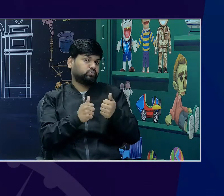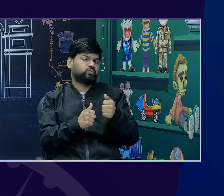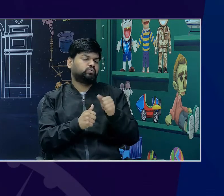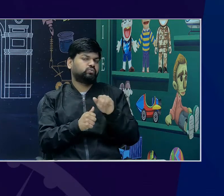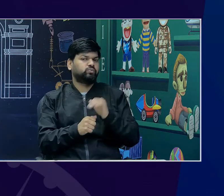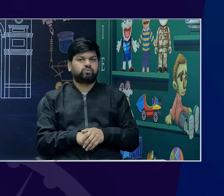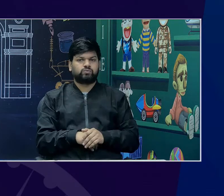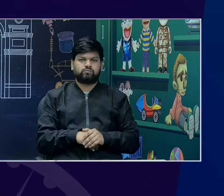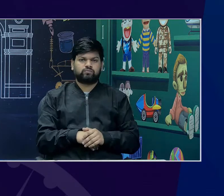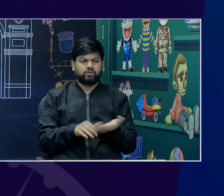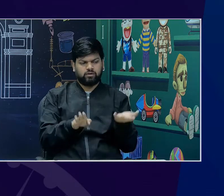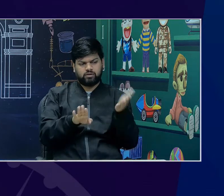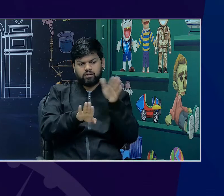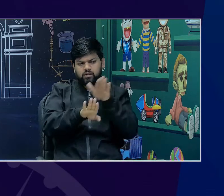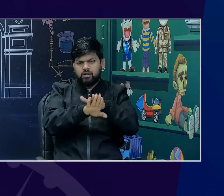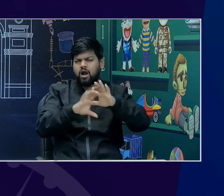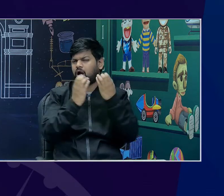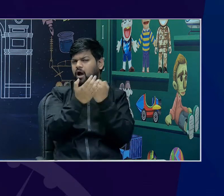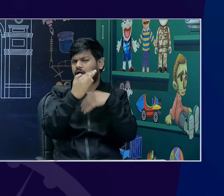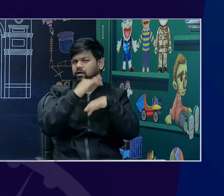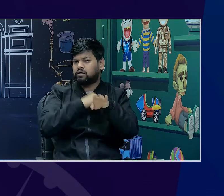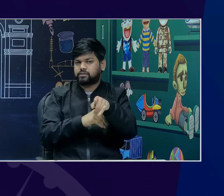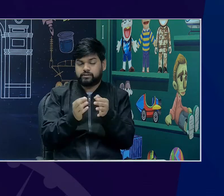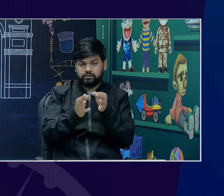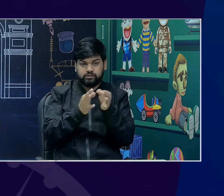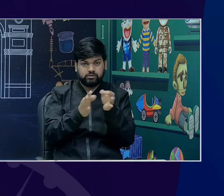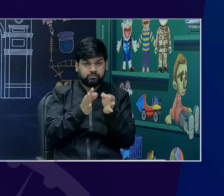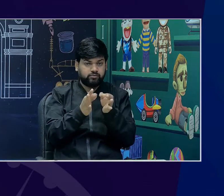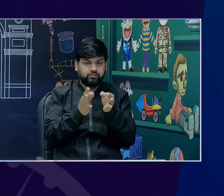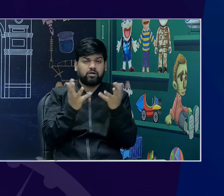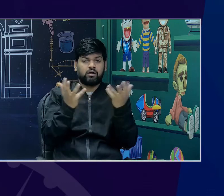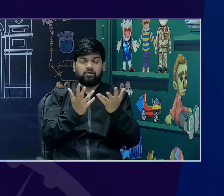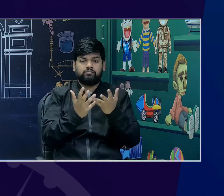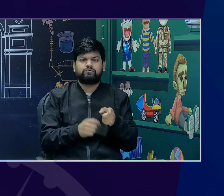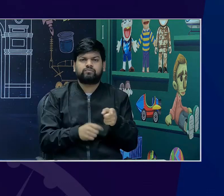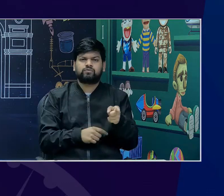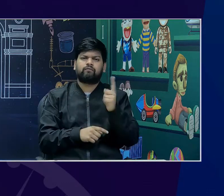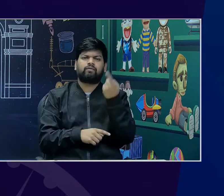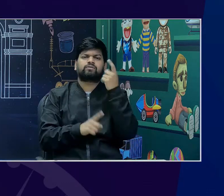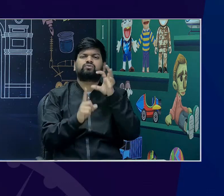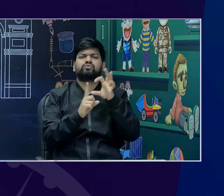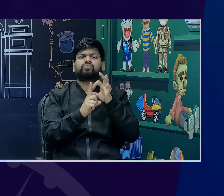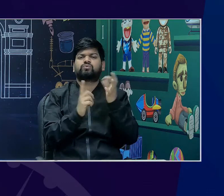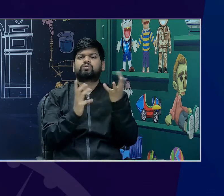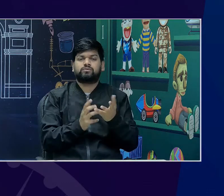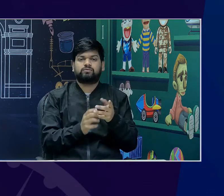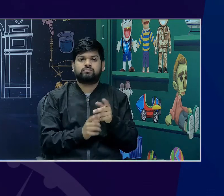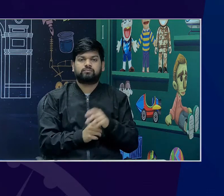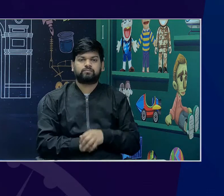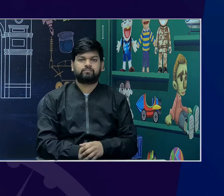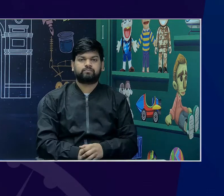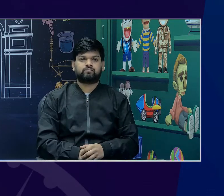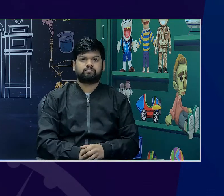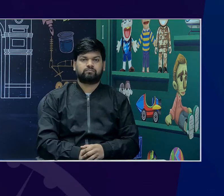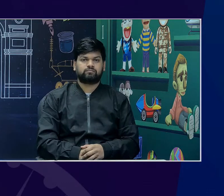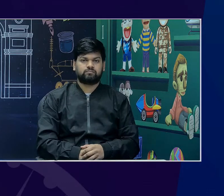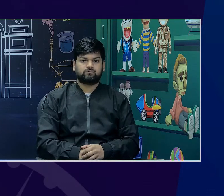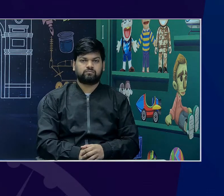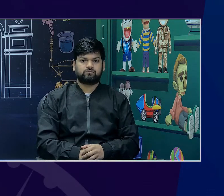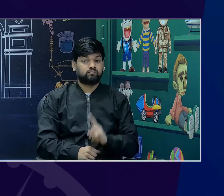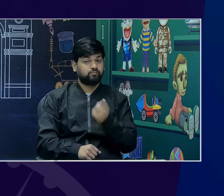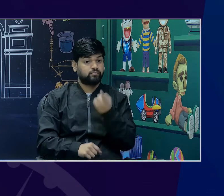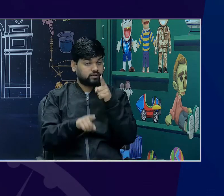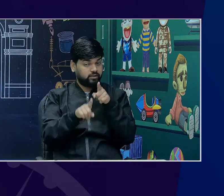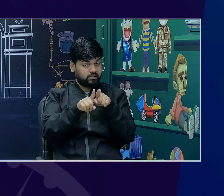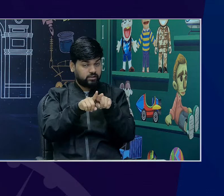So for example, you have to explain it in an inclusive classroom. What you would do is, आप उनको ये बताइए कि एक स्कूल जो है वो एक